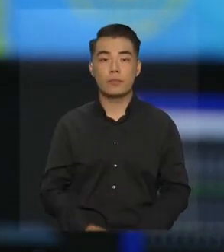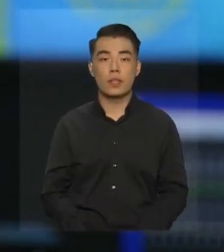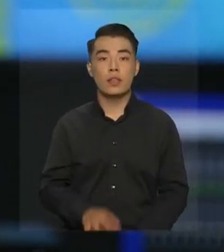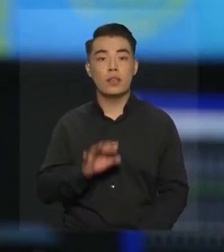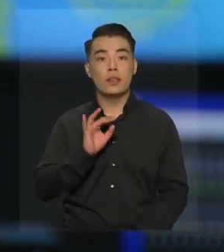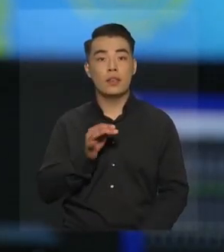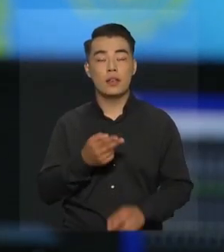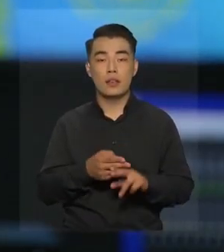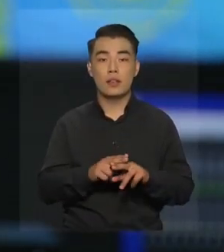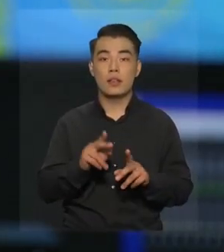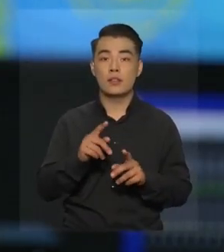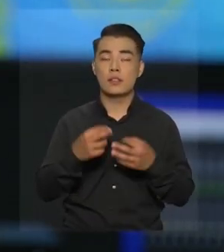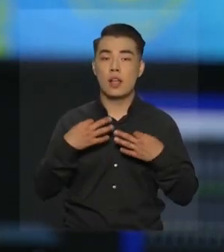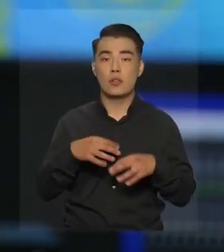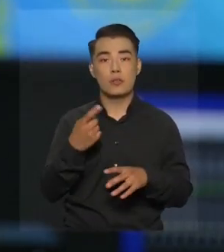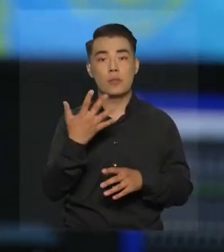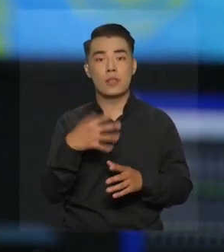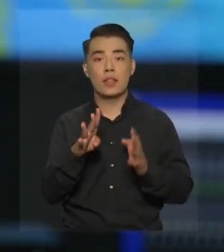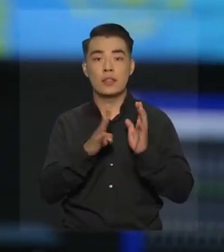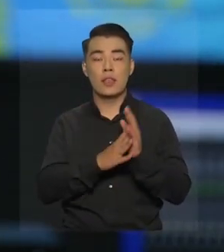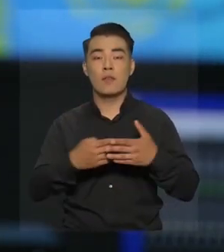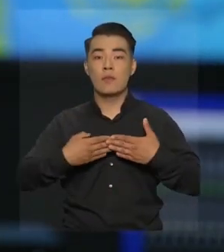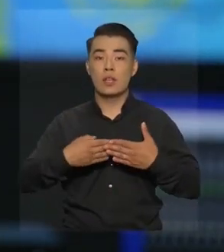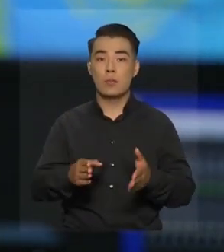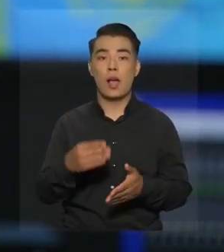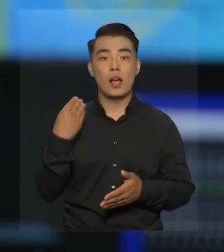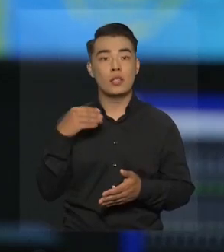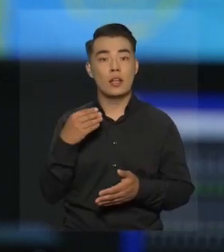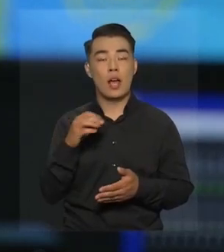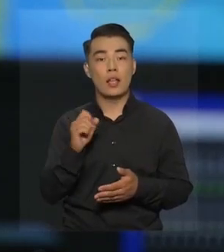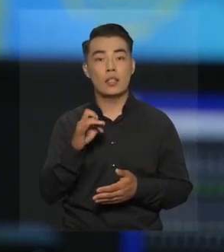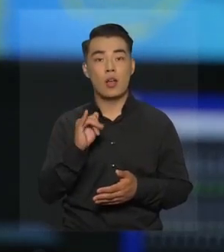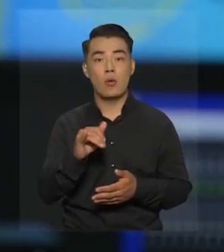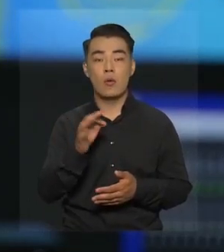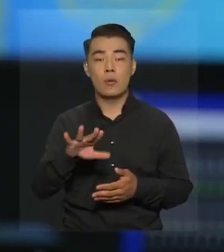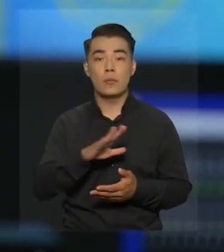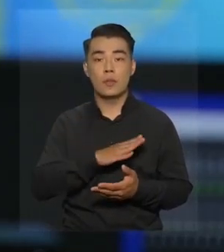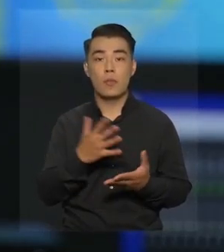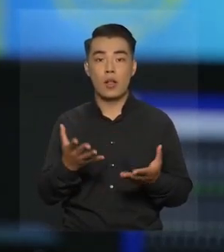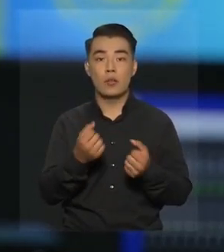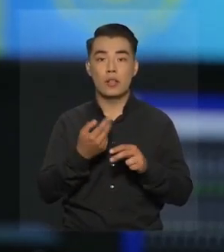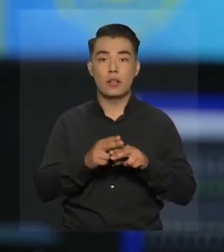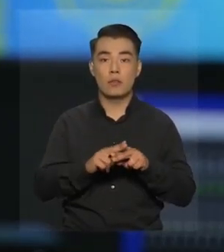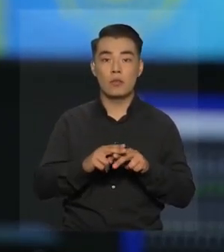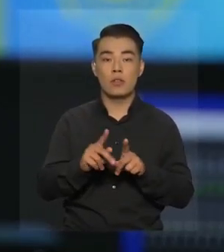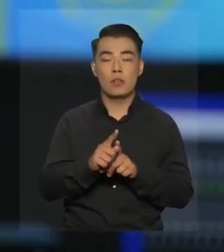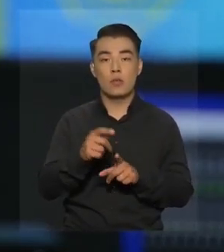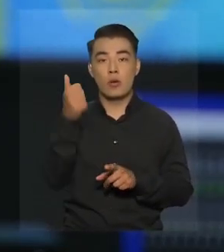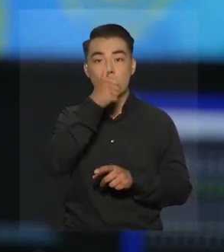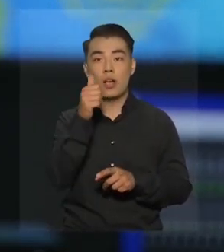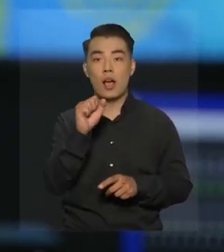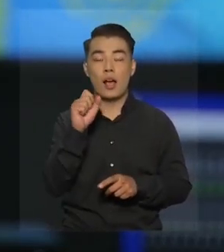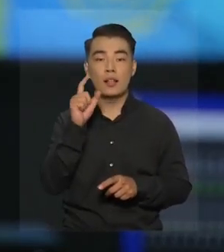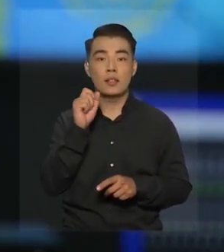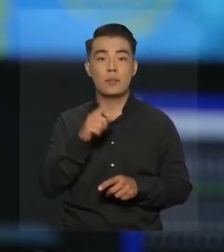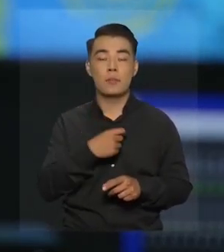И в продолжении темы сразу 159 выпускников Атырауской области получили в этом году Алтын-Бельгі.